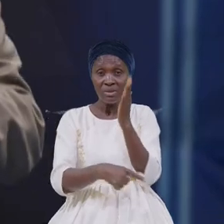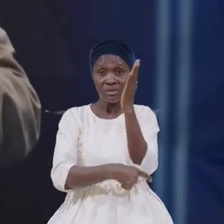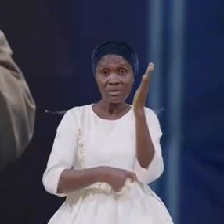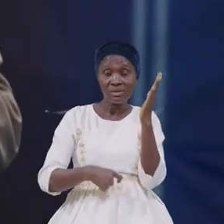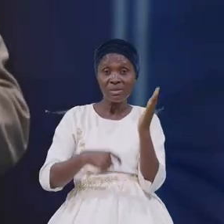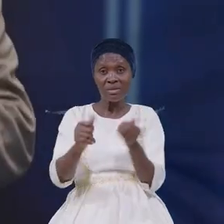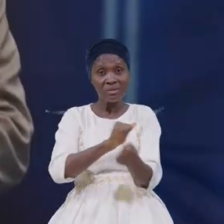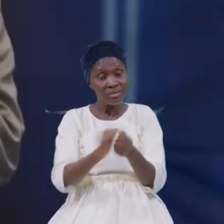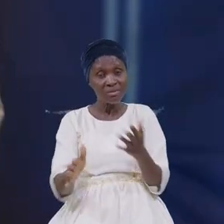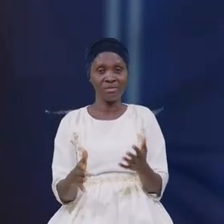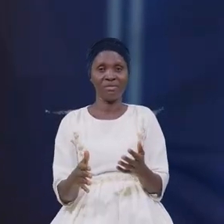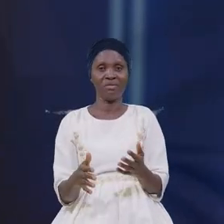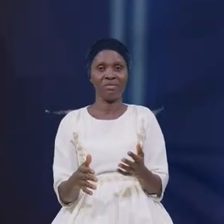Moi,